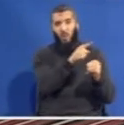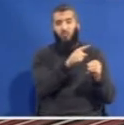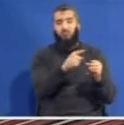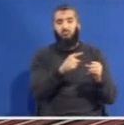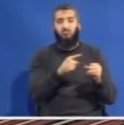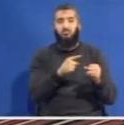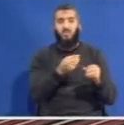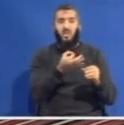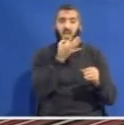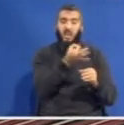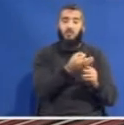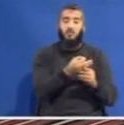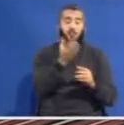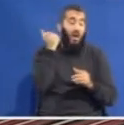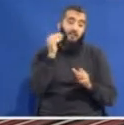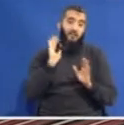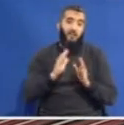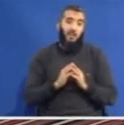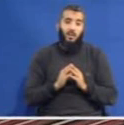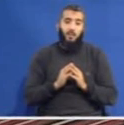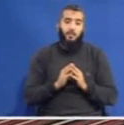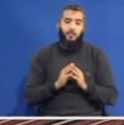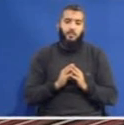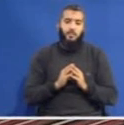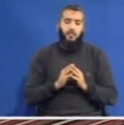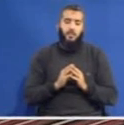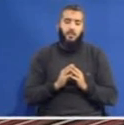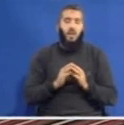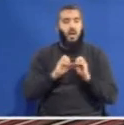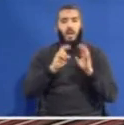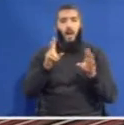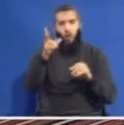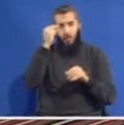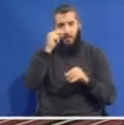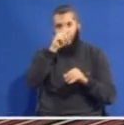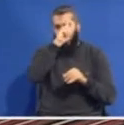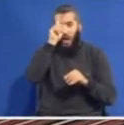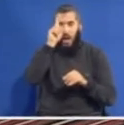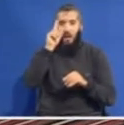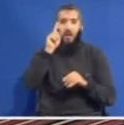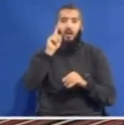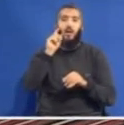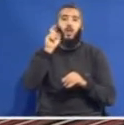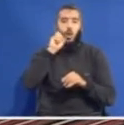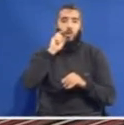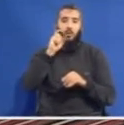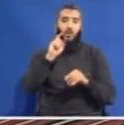على الله. يوفق لي كل خير ان شاء الله. شيخنا يحاول يوجهك اختنا حليمه وربي ان شاء الله